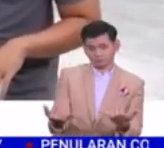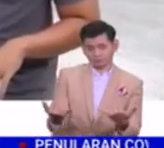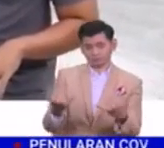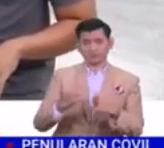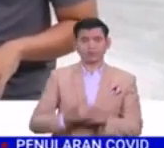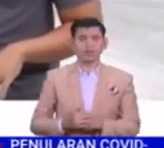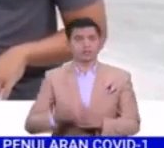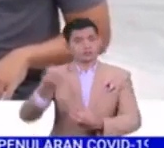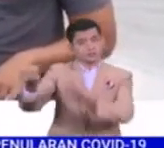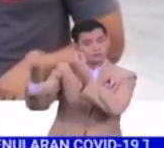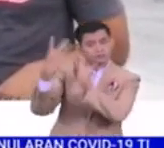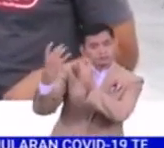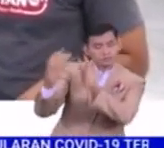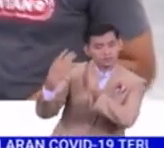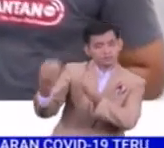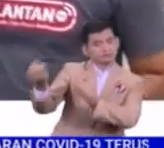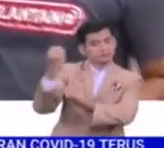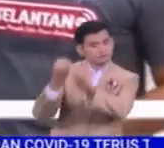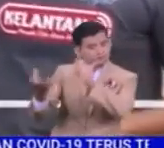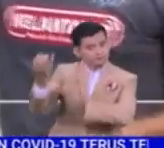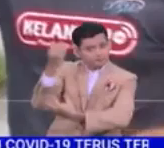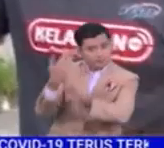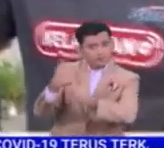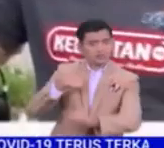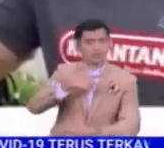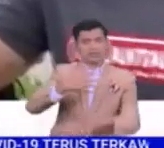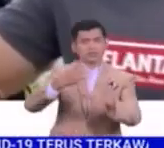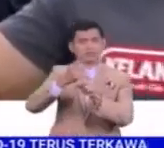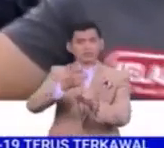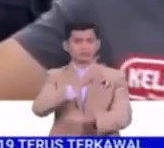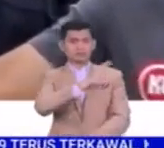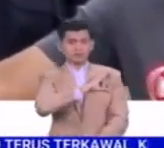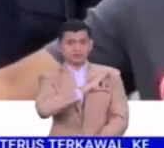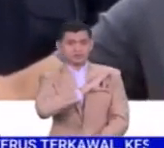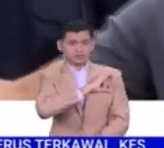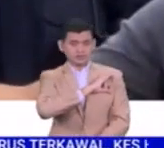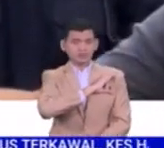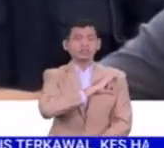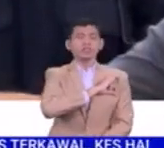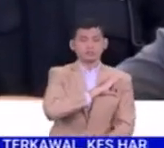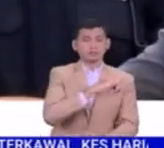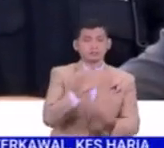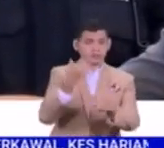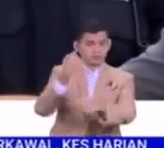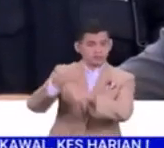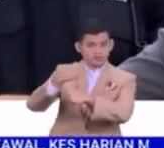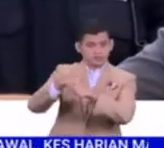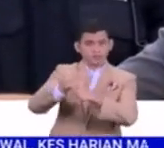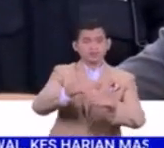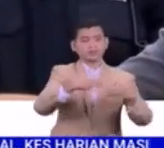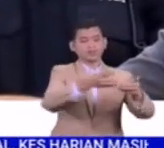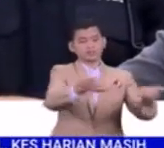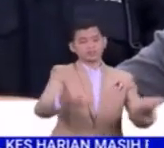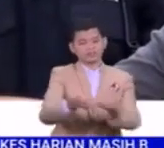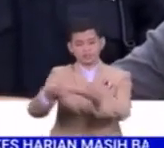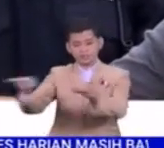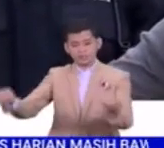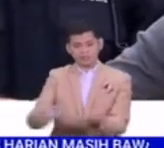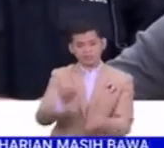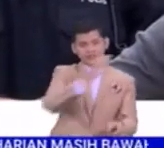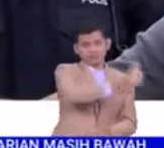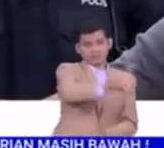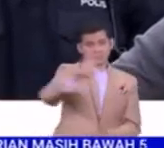melalui info-info yang kita dapat daripada anggota dan pegawai-pegawai saya yang berada di daerah-daerah, kita